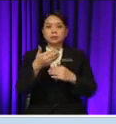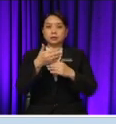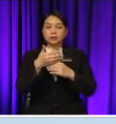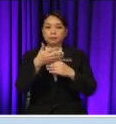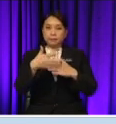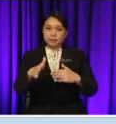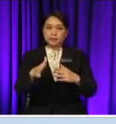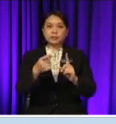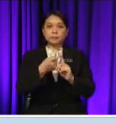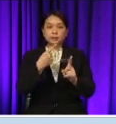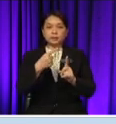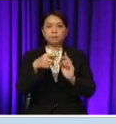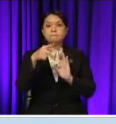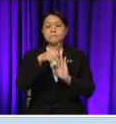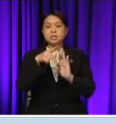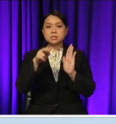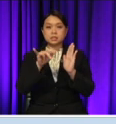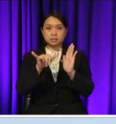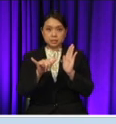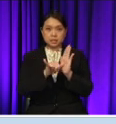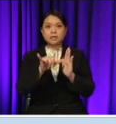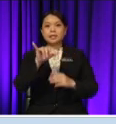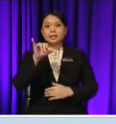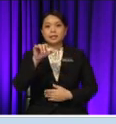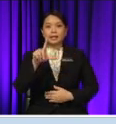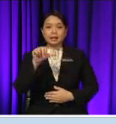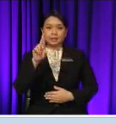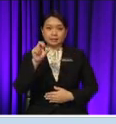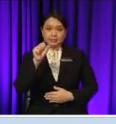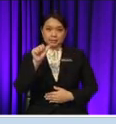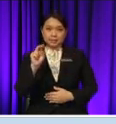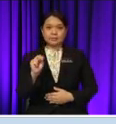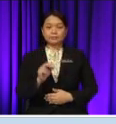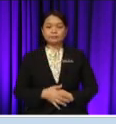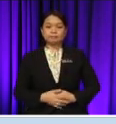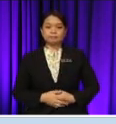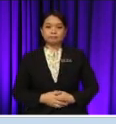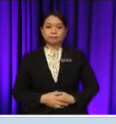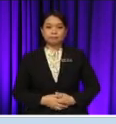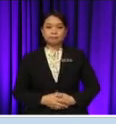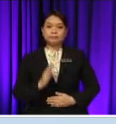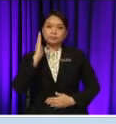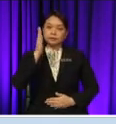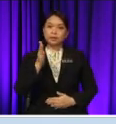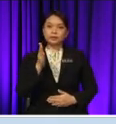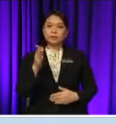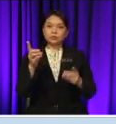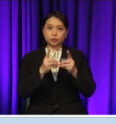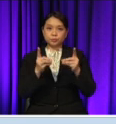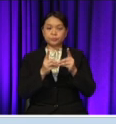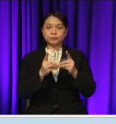murid-murid belajar dalam memberikan tunggal dalam berkonsenpun sama kita kanjut dengan perasaan ekonomi